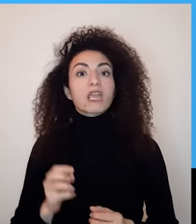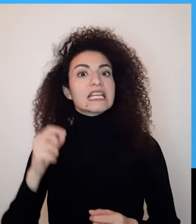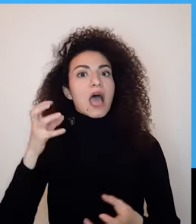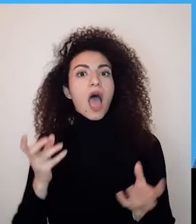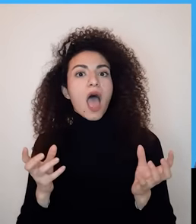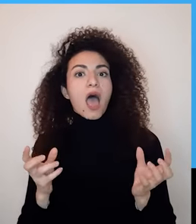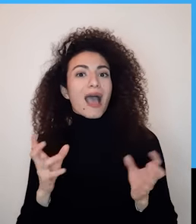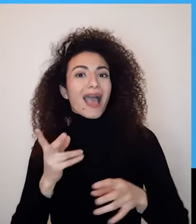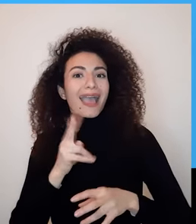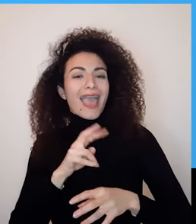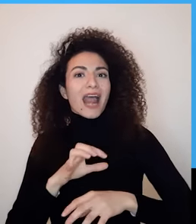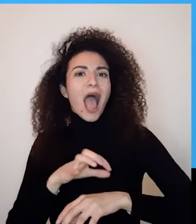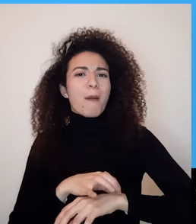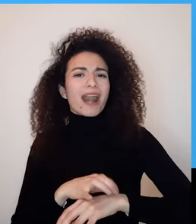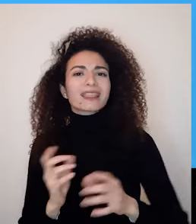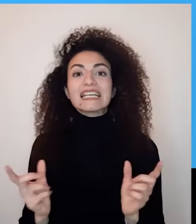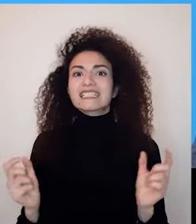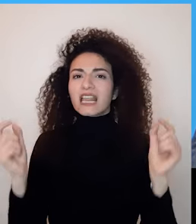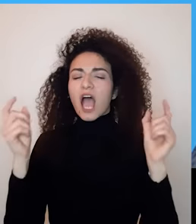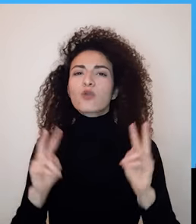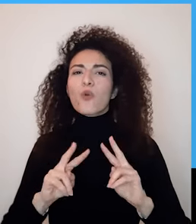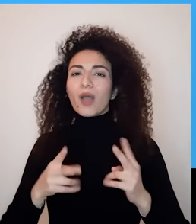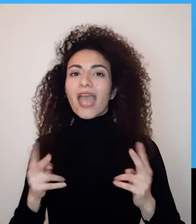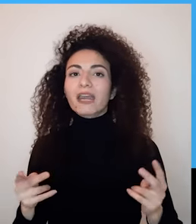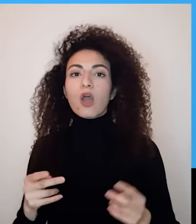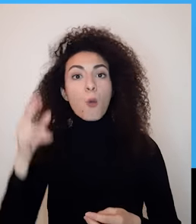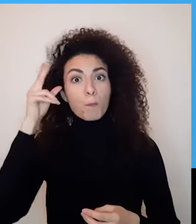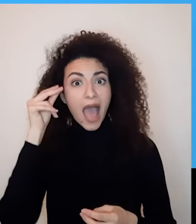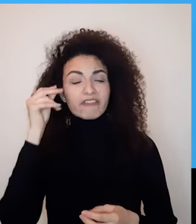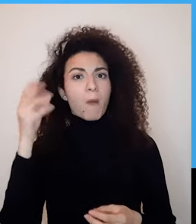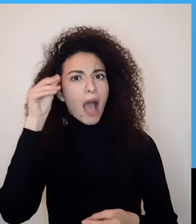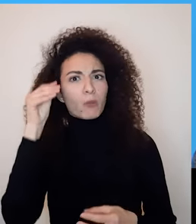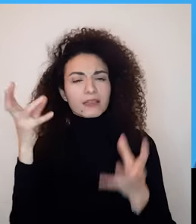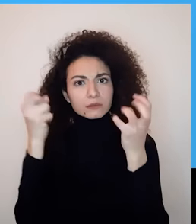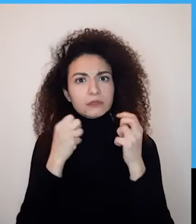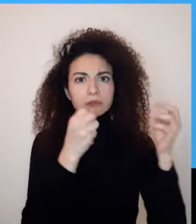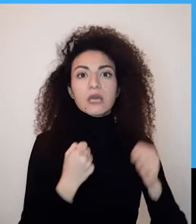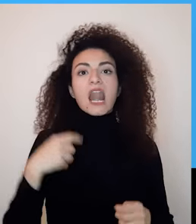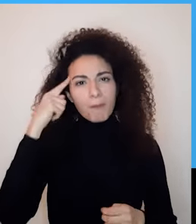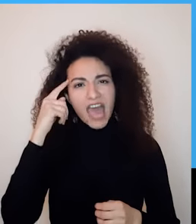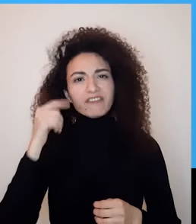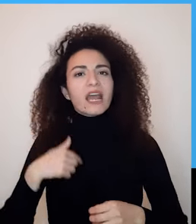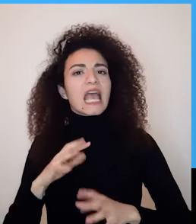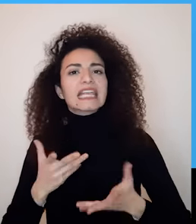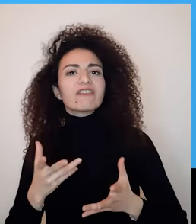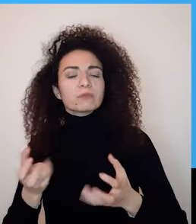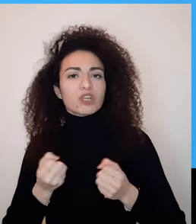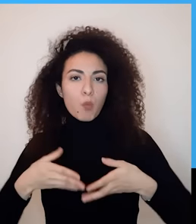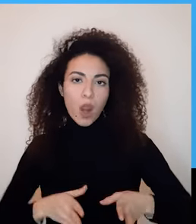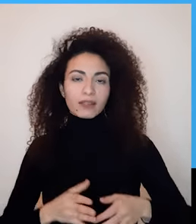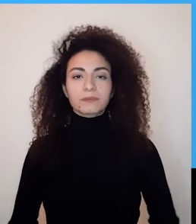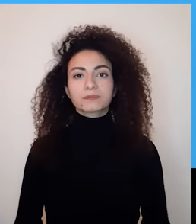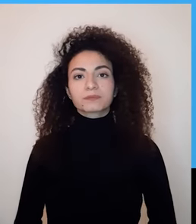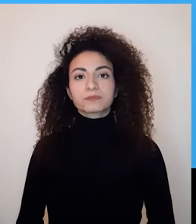الأسرة، التوعية للأمراض السرطانية وكيفية تعزيز الحمل الصحي واتخاذ قرارات مستنيرة